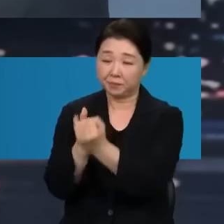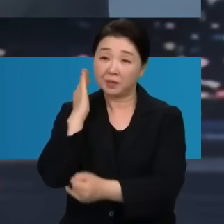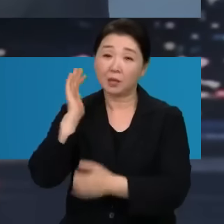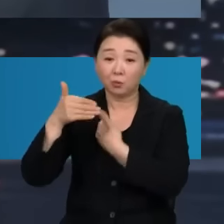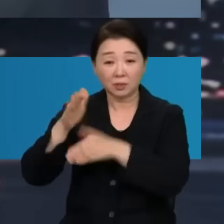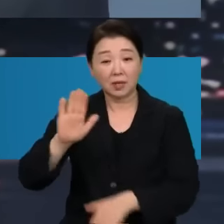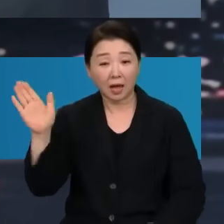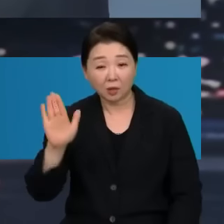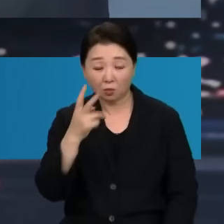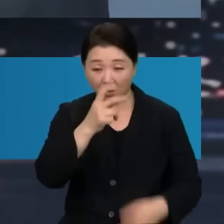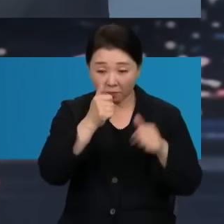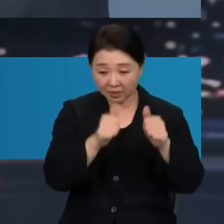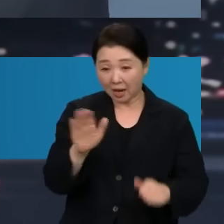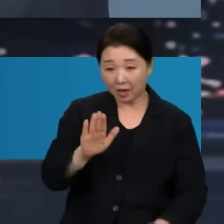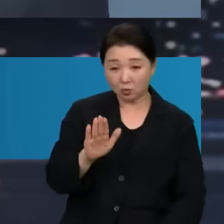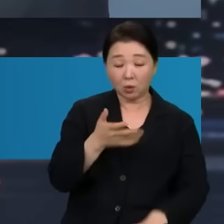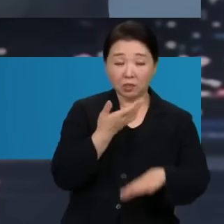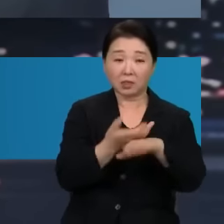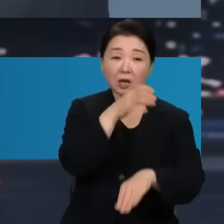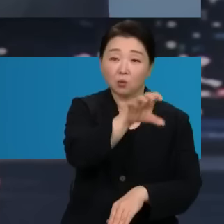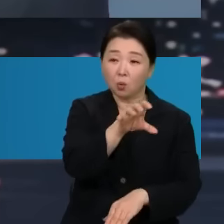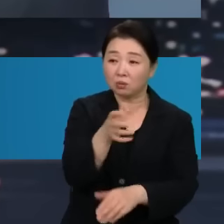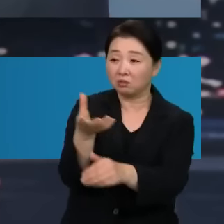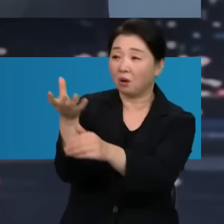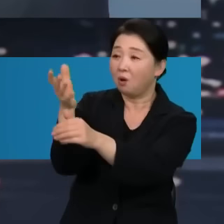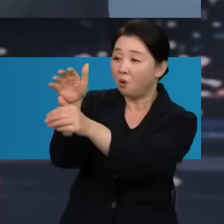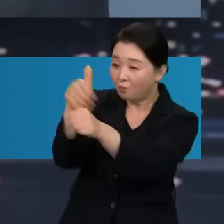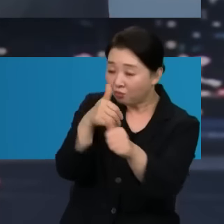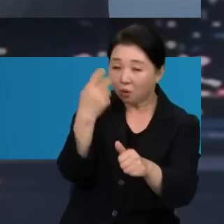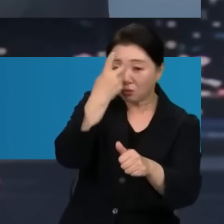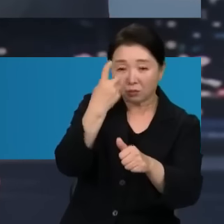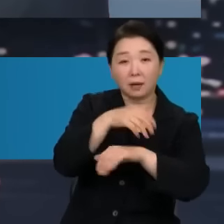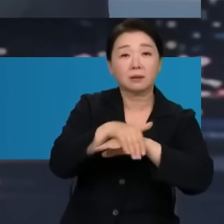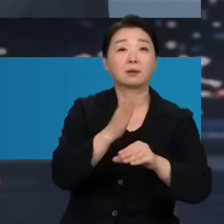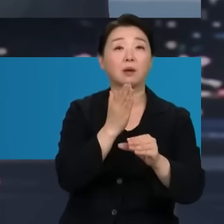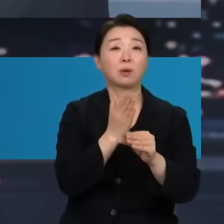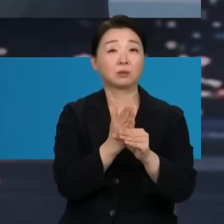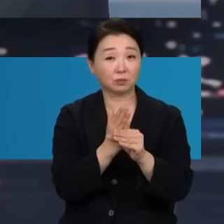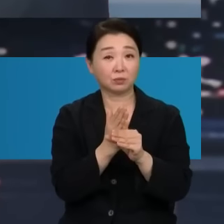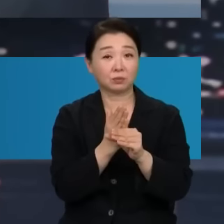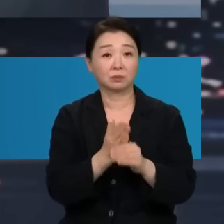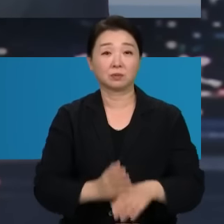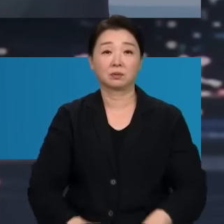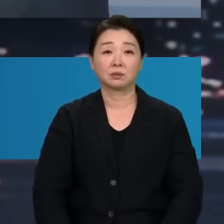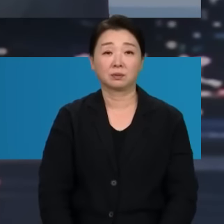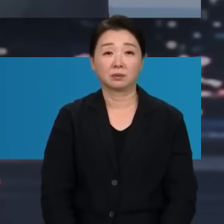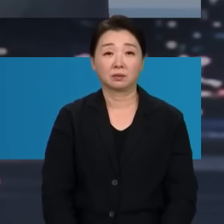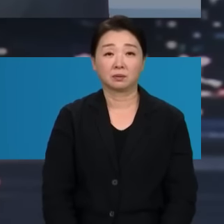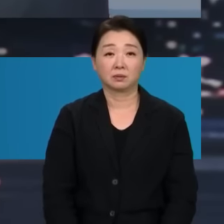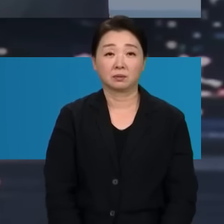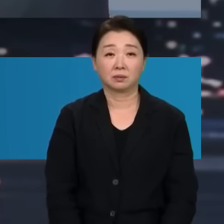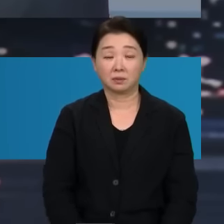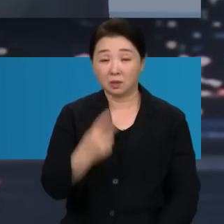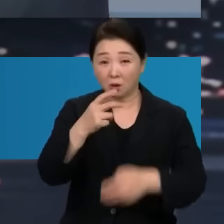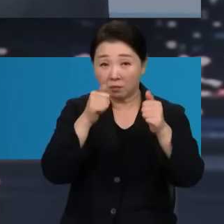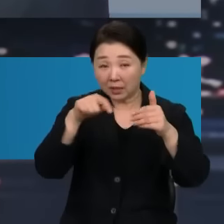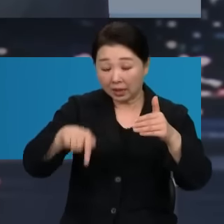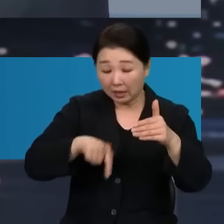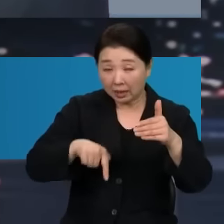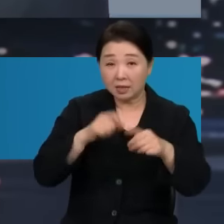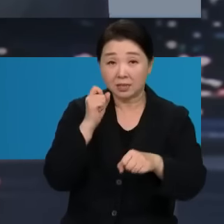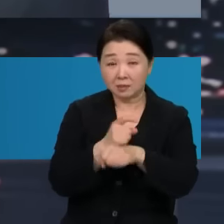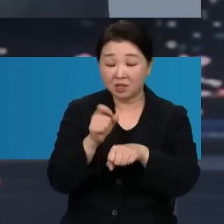아닌 제3의 장소에서 조사하는 방안을 유력하게 검토 중인 걸로 JTBC 취재 결과 파악됐습니다. 검찰 안에선